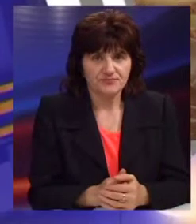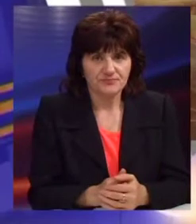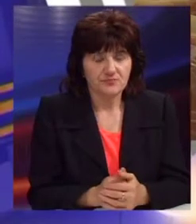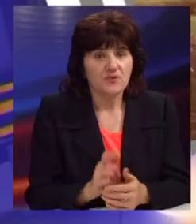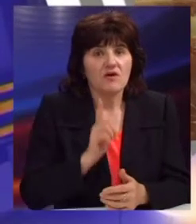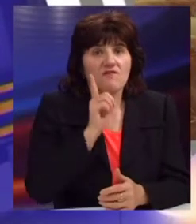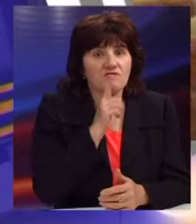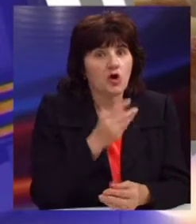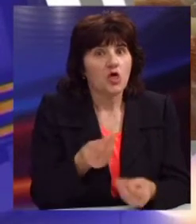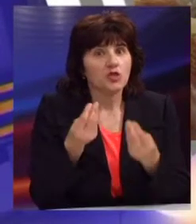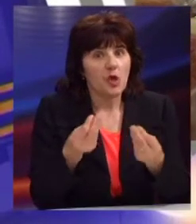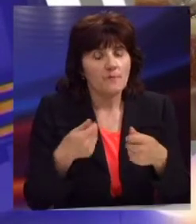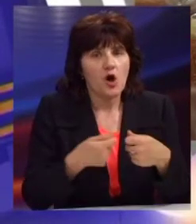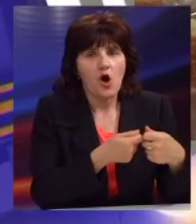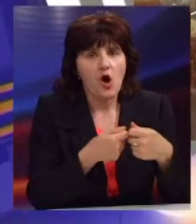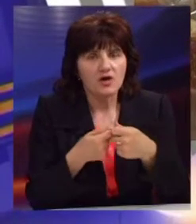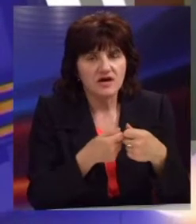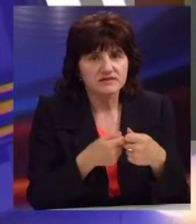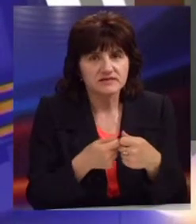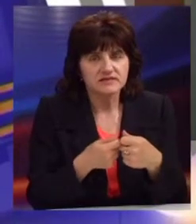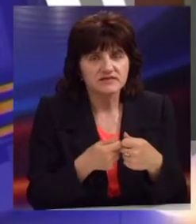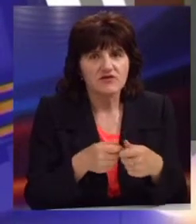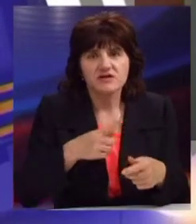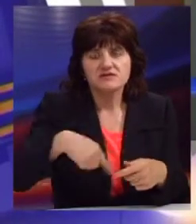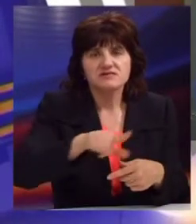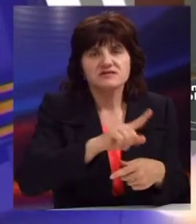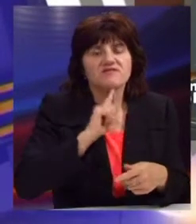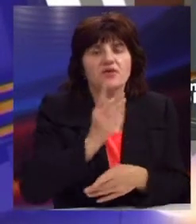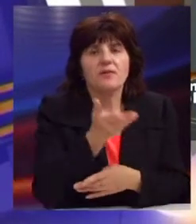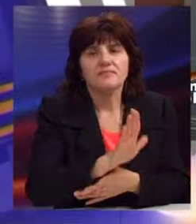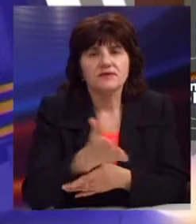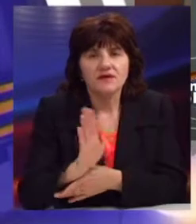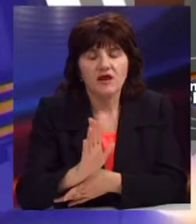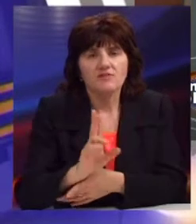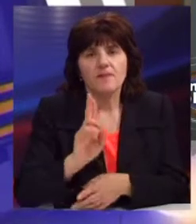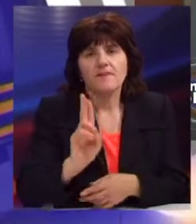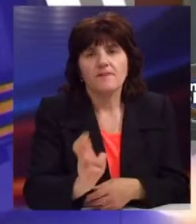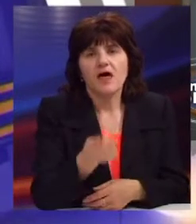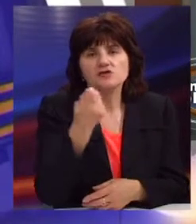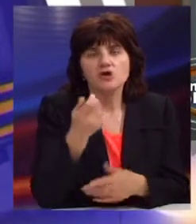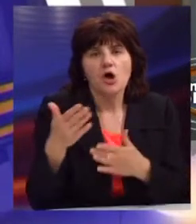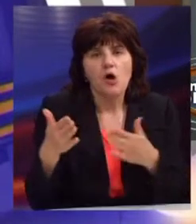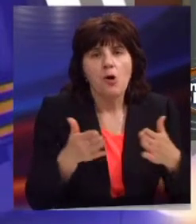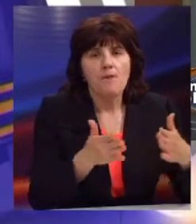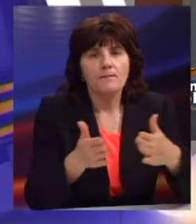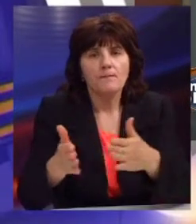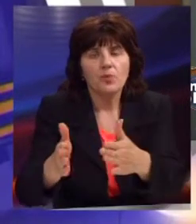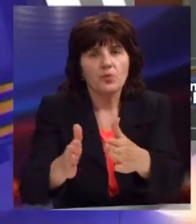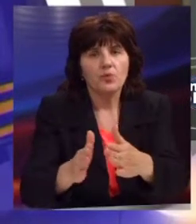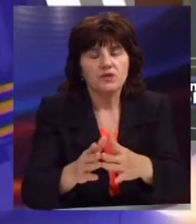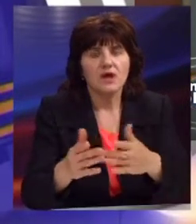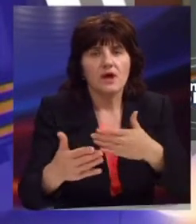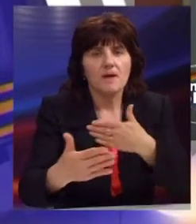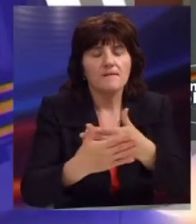dobro organizovano u tom smislu što s jedne strane proizvođači tih hrane će naći put prema